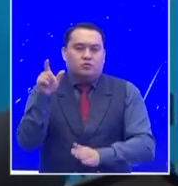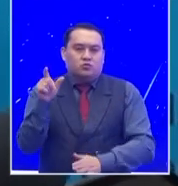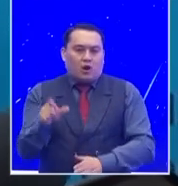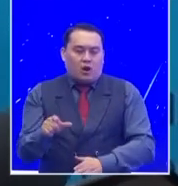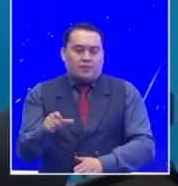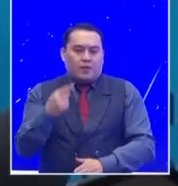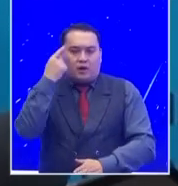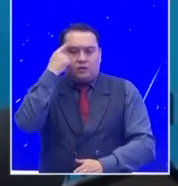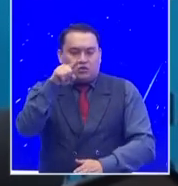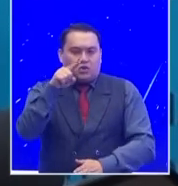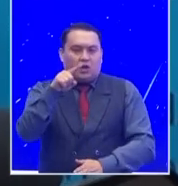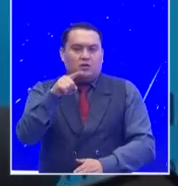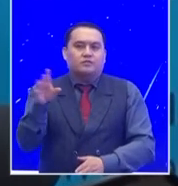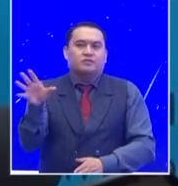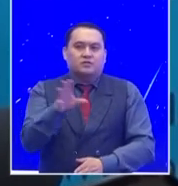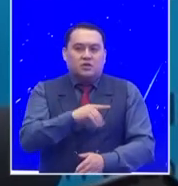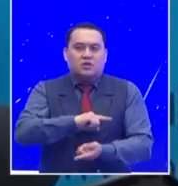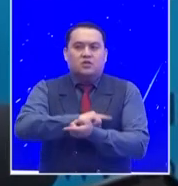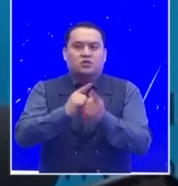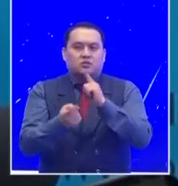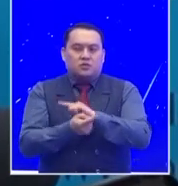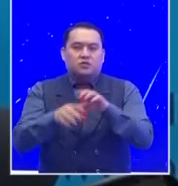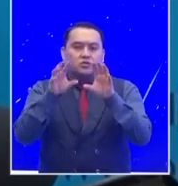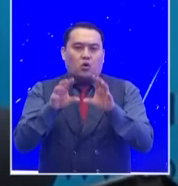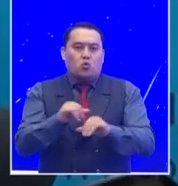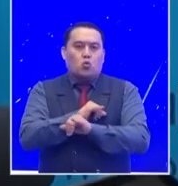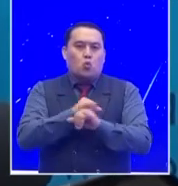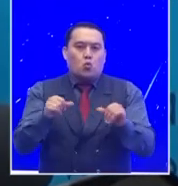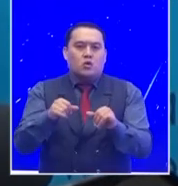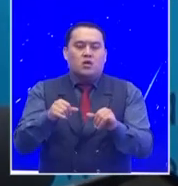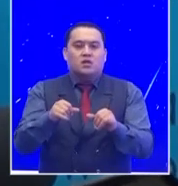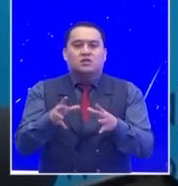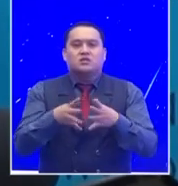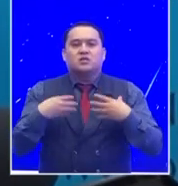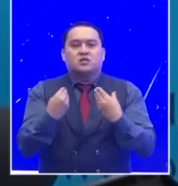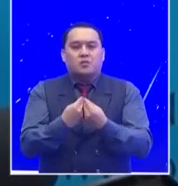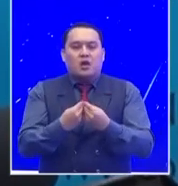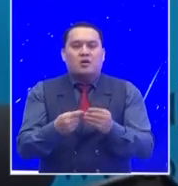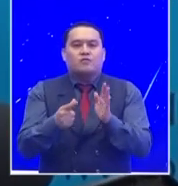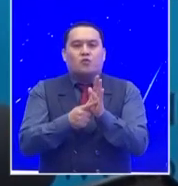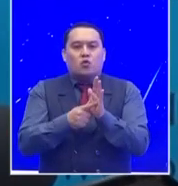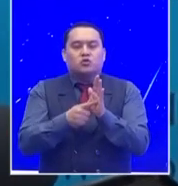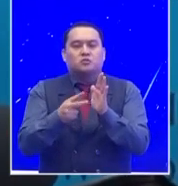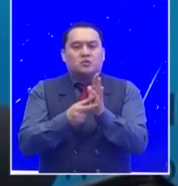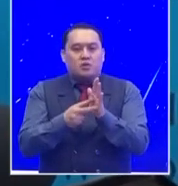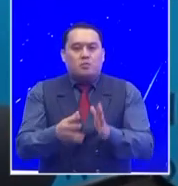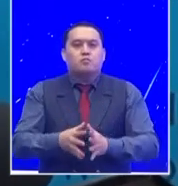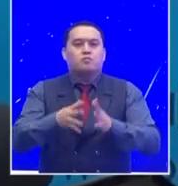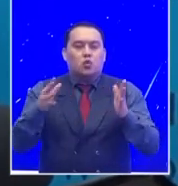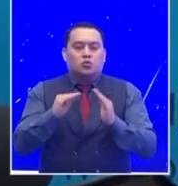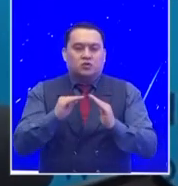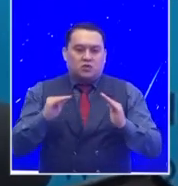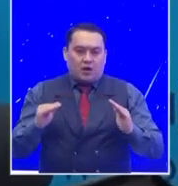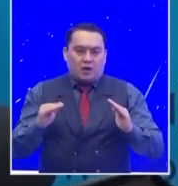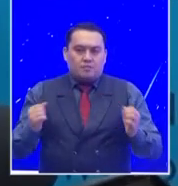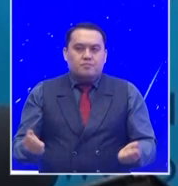По инициативе депутатов в силу вступит изменения в закон об увеличении льгот для семей, имеющих 8 и более детей. Мы этот закон полностью поддерживаем.